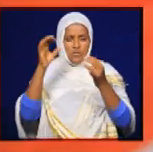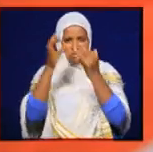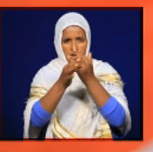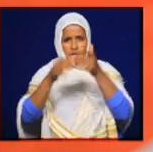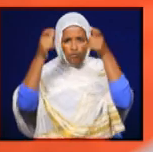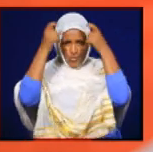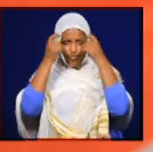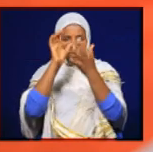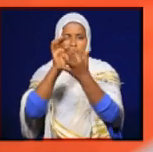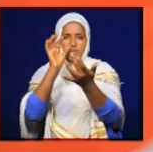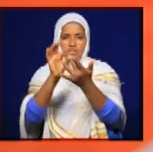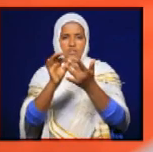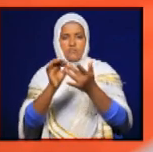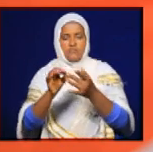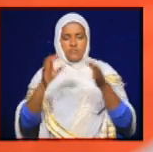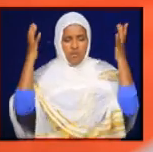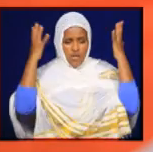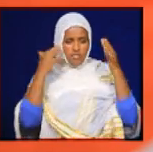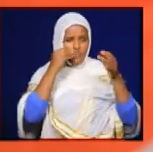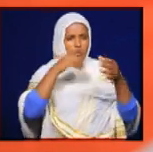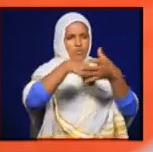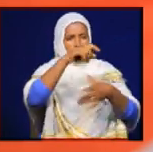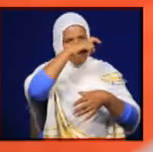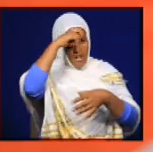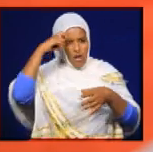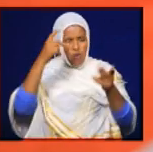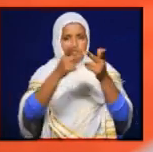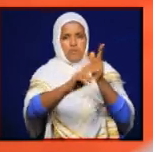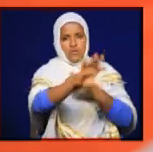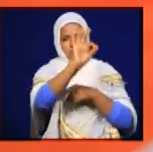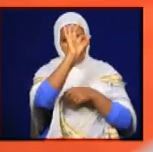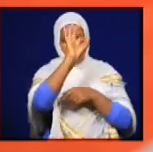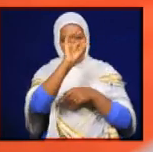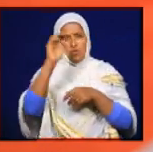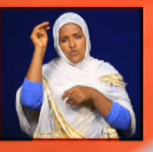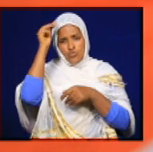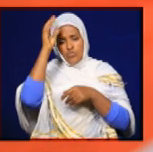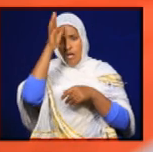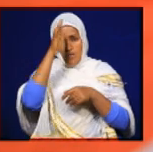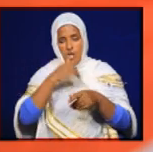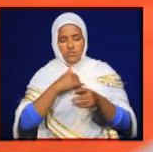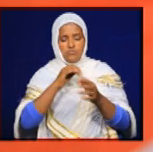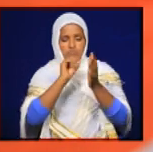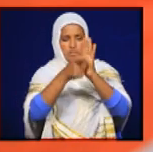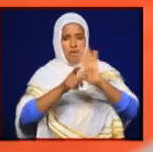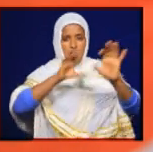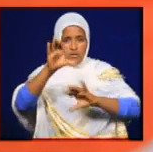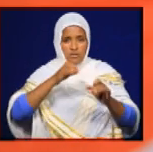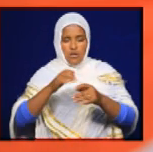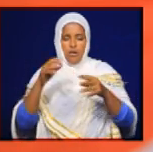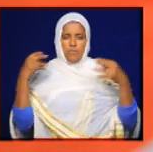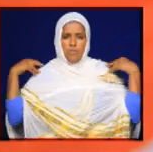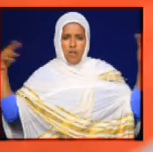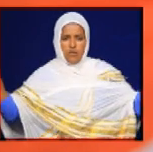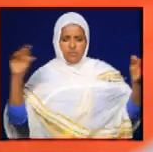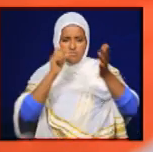ይልቅ ምንኩስናን መርጠህ ከጫጉላ ቤት ወጥተህ በረሃ ተገኘህ እንጦንስ አባትህን አድርገህ አርያ